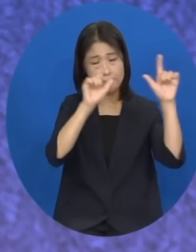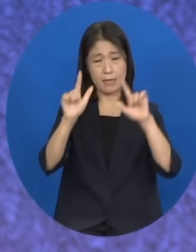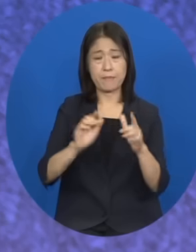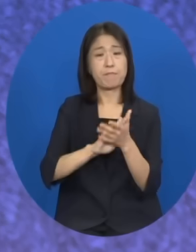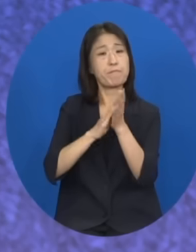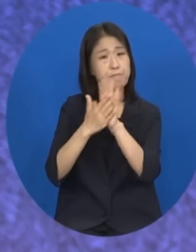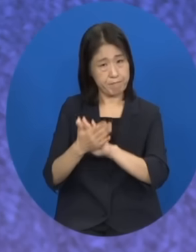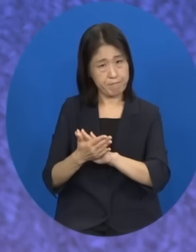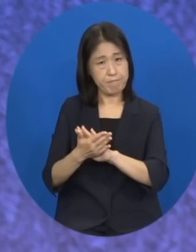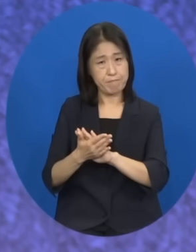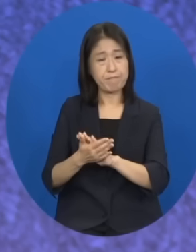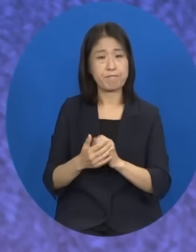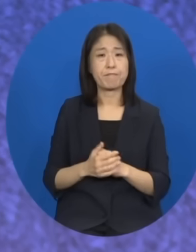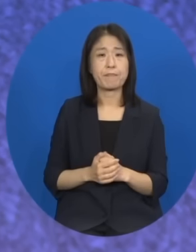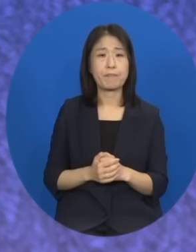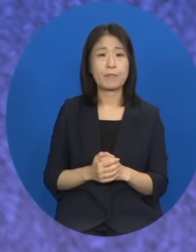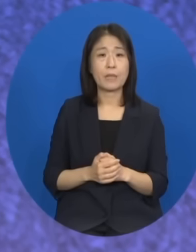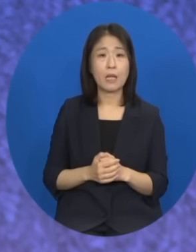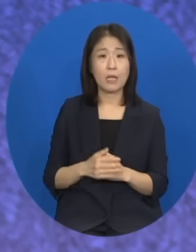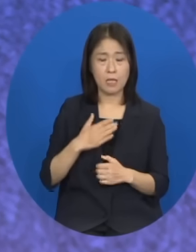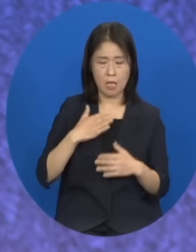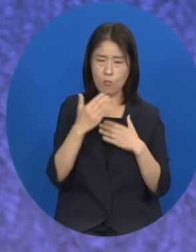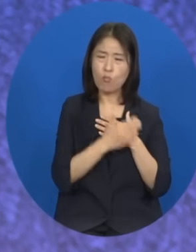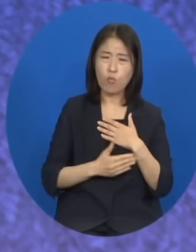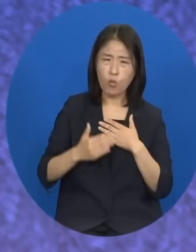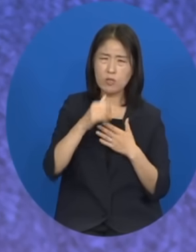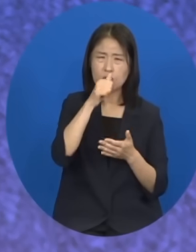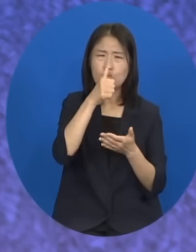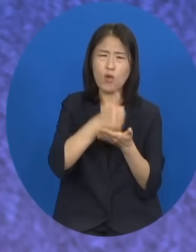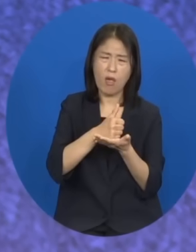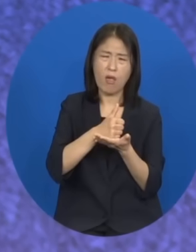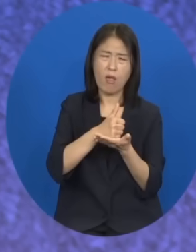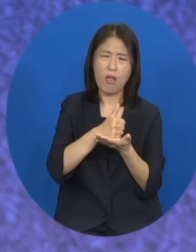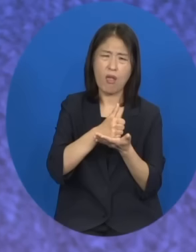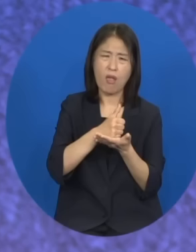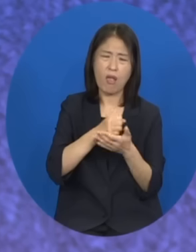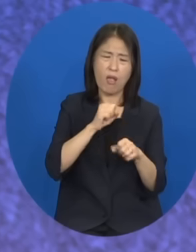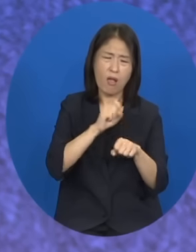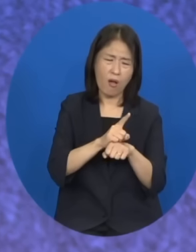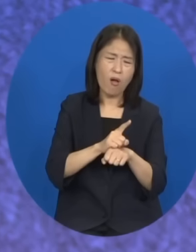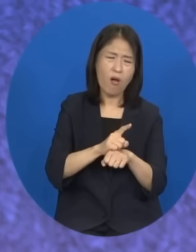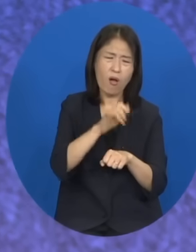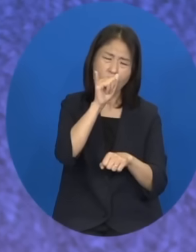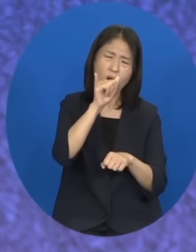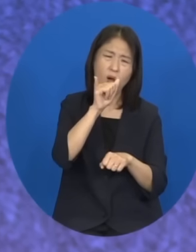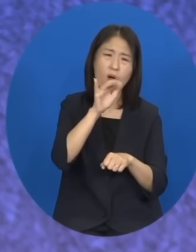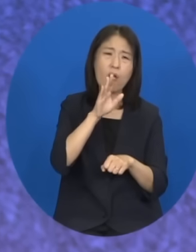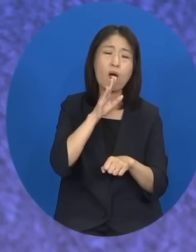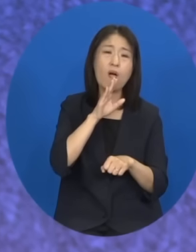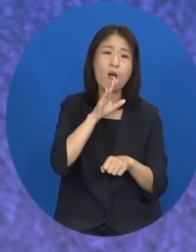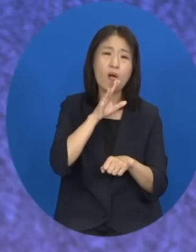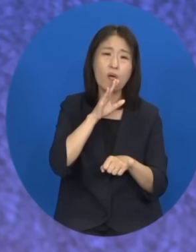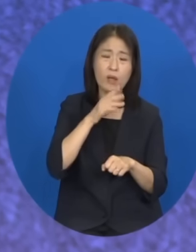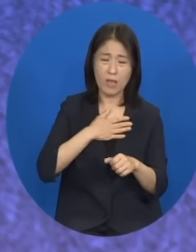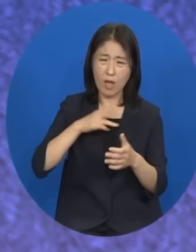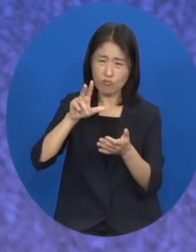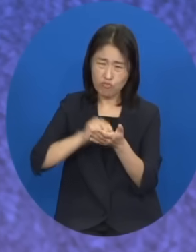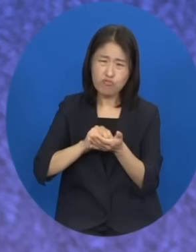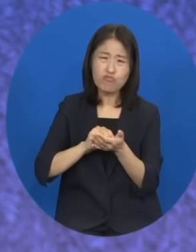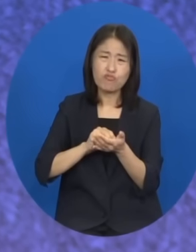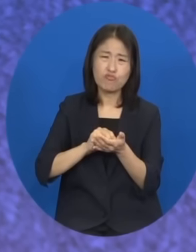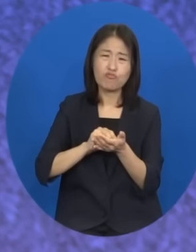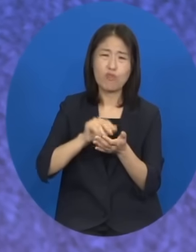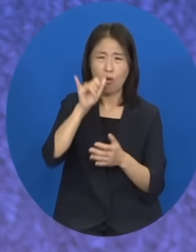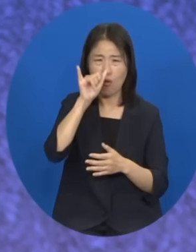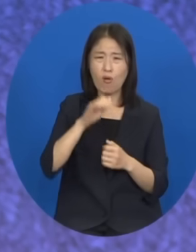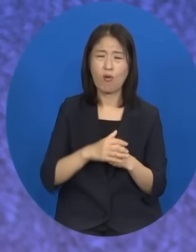육신은 여전히 죄성이 있음을 제가 느낍니다. 저 자신이 얼마나 엉터리고 얼마나 문제가 많고